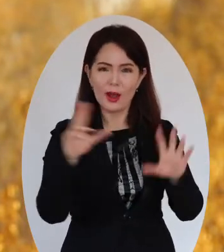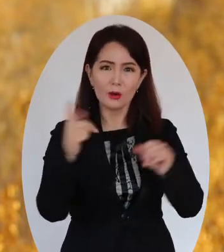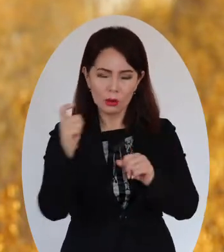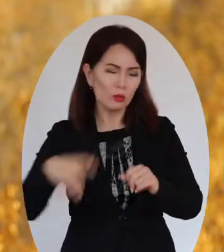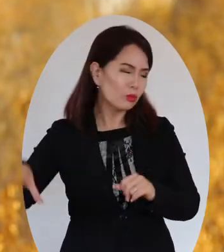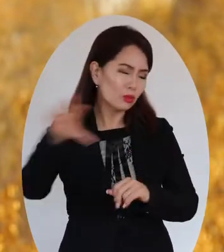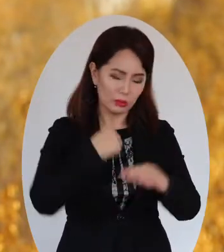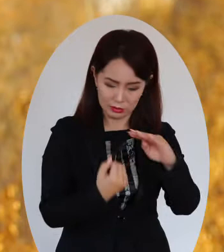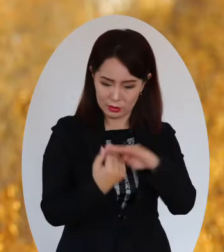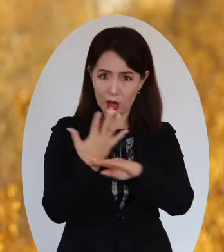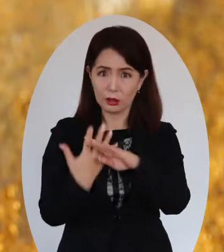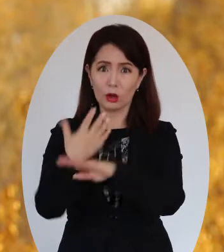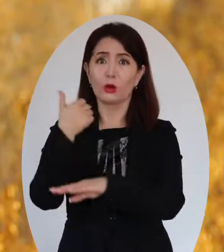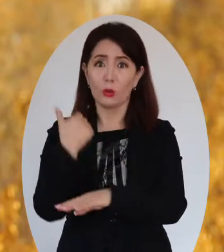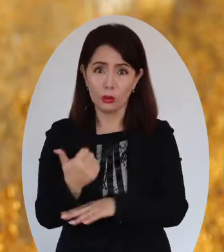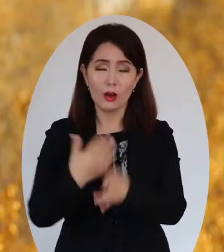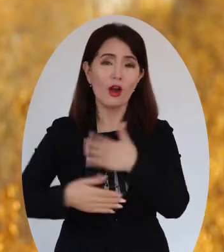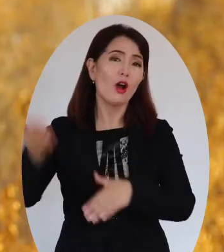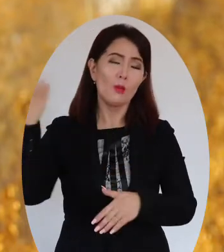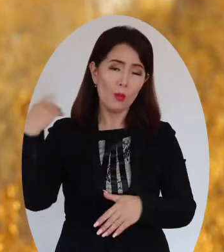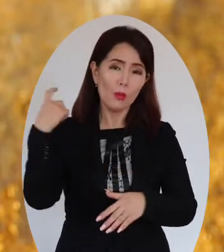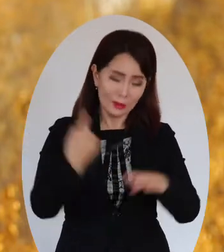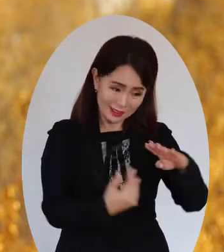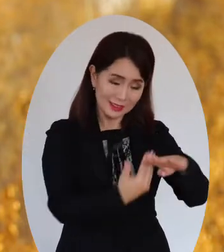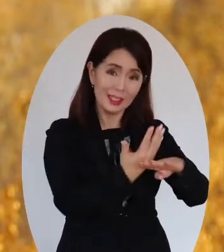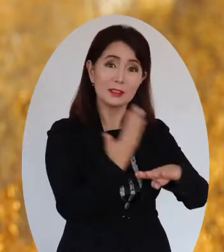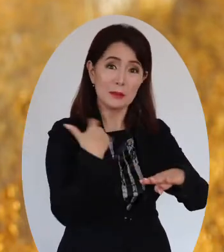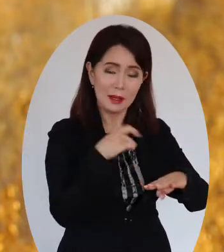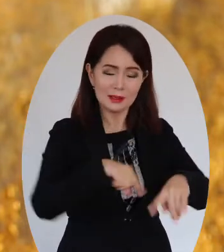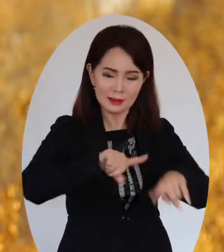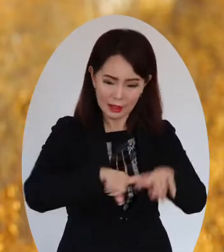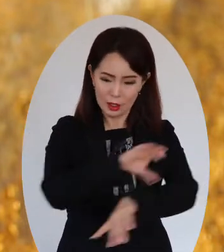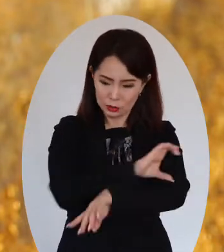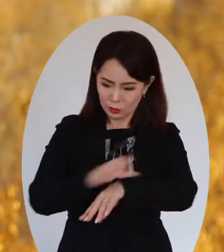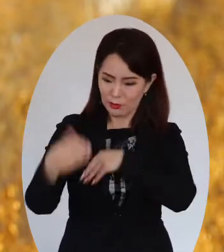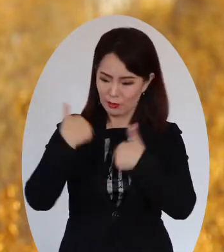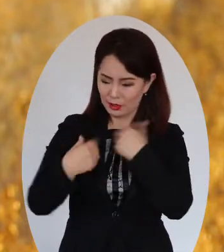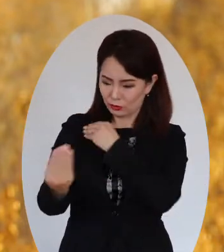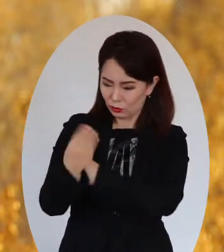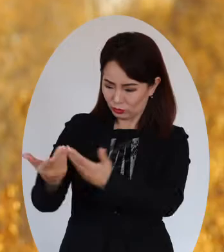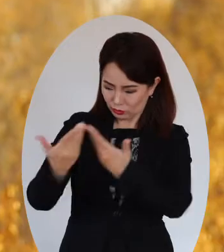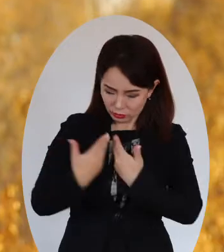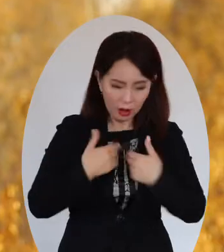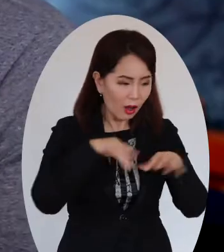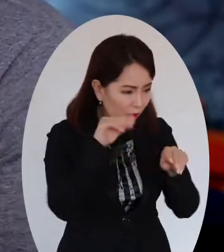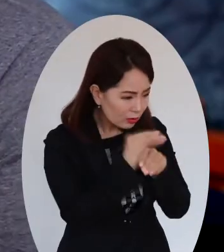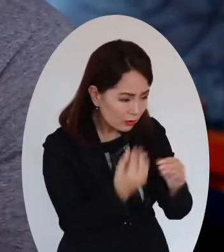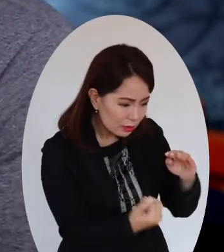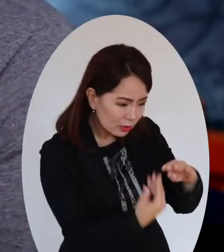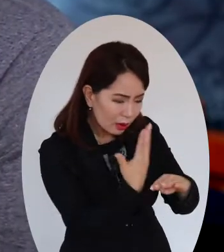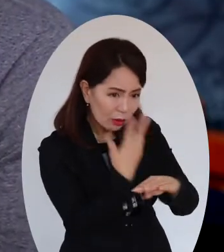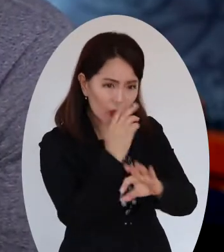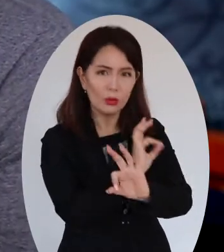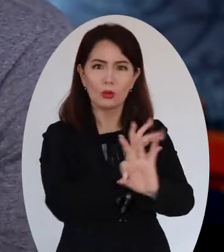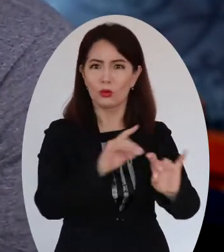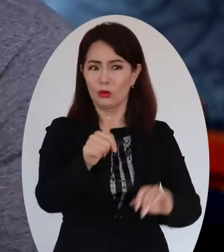болсон. Тэгээд хуучин тарьдаг байсан хэдий ч гэсэн тэднэр маань дахиад сурагч багштай болоод тарих гэдэг чинь шал өөр болоод ирдэг. Хаяа нэг тариал,